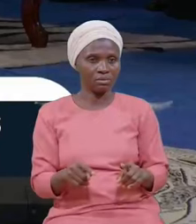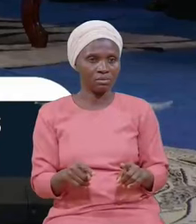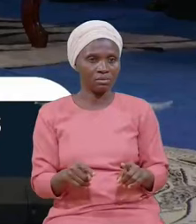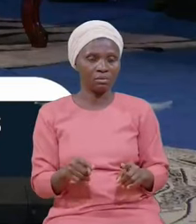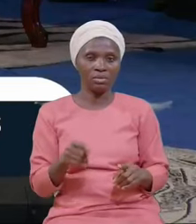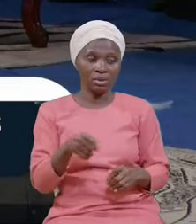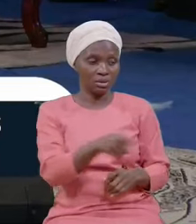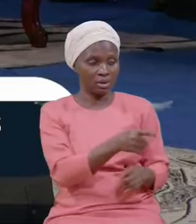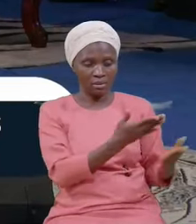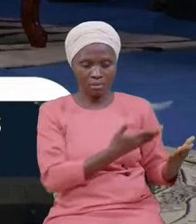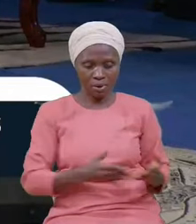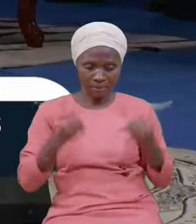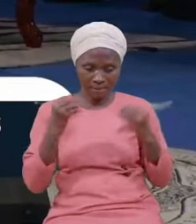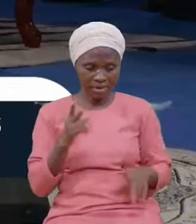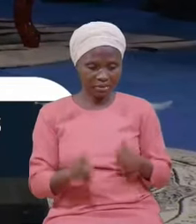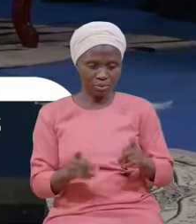Matthieu 8, 16.